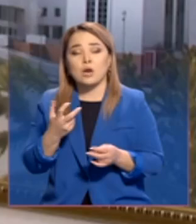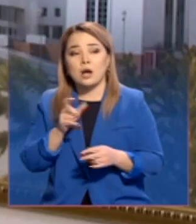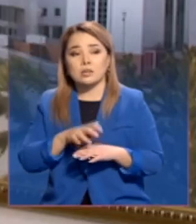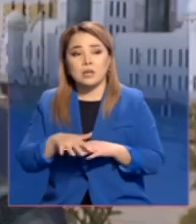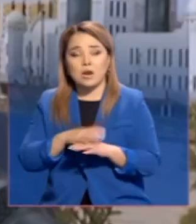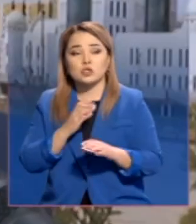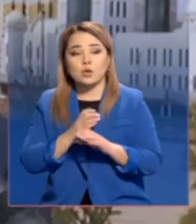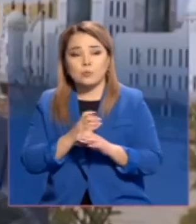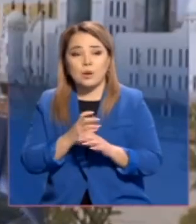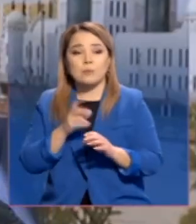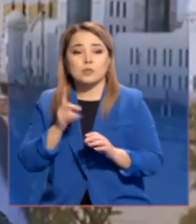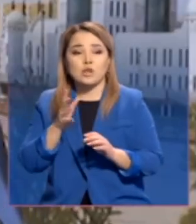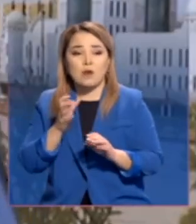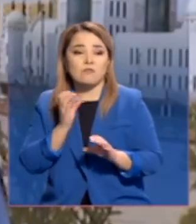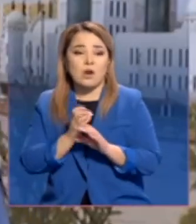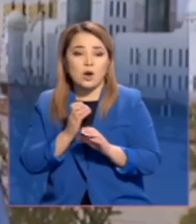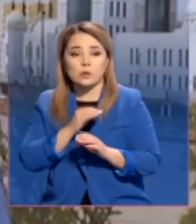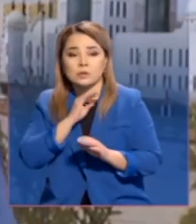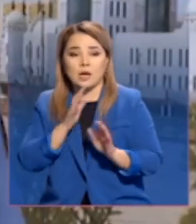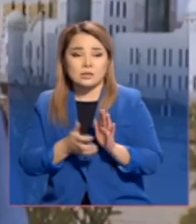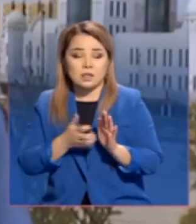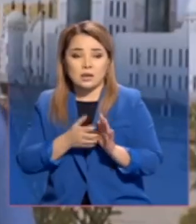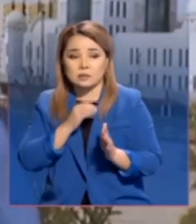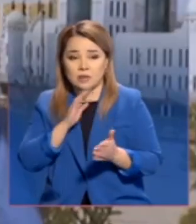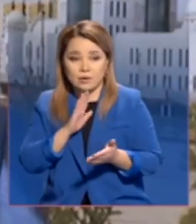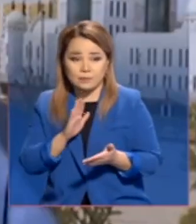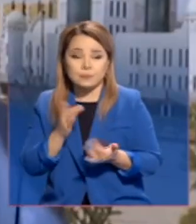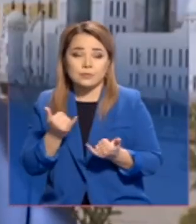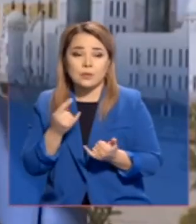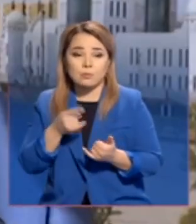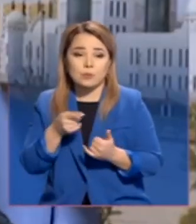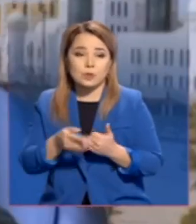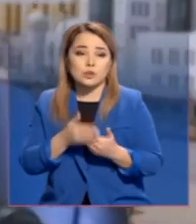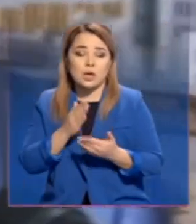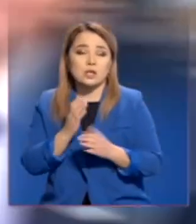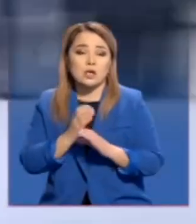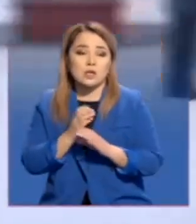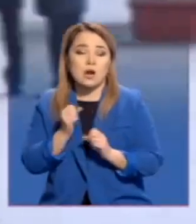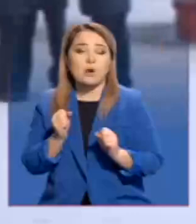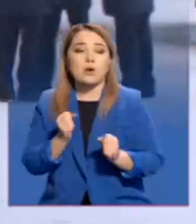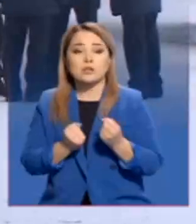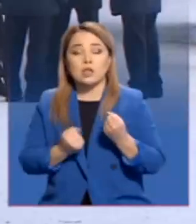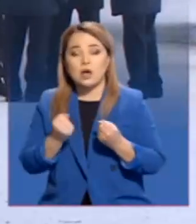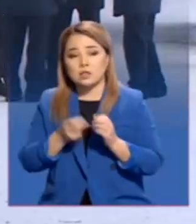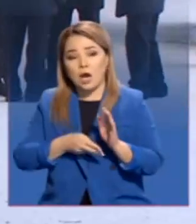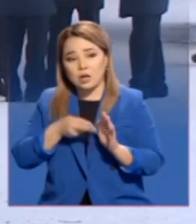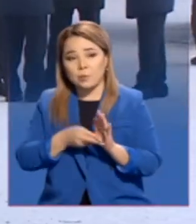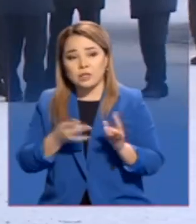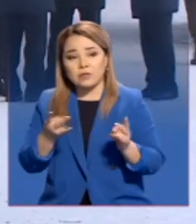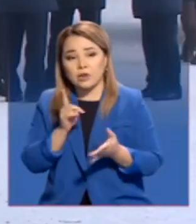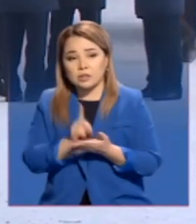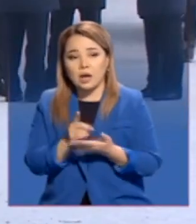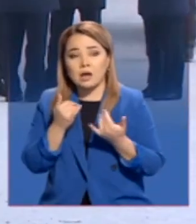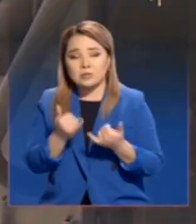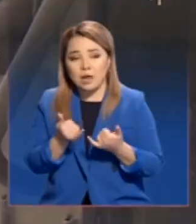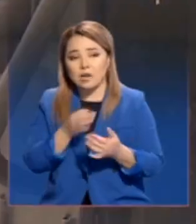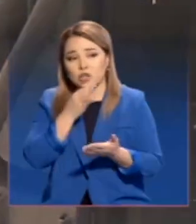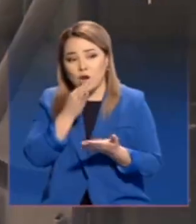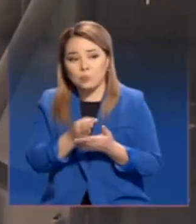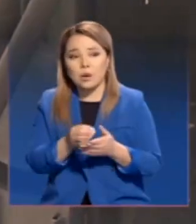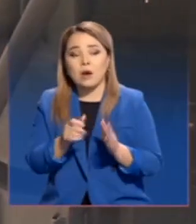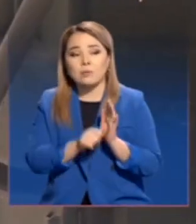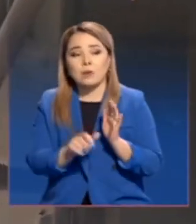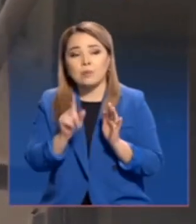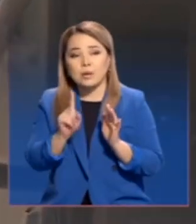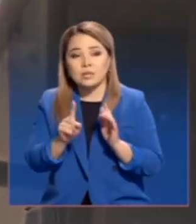вагоны, 1500 жүк вагоны жетіспейді. Одан бөлек 1000-ға жуық локомотив керек. Жолаушылар тасымалына жауапты компания болса, биыл